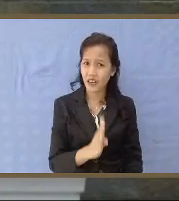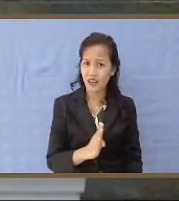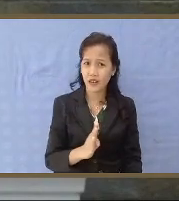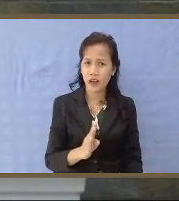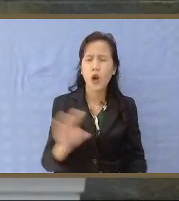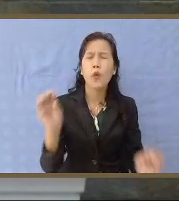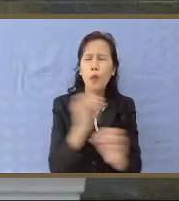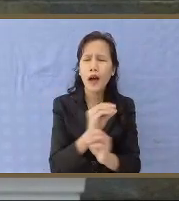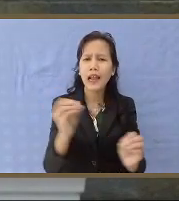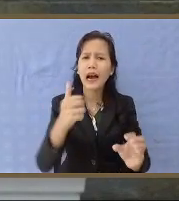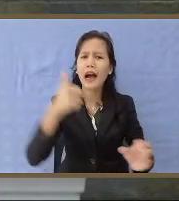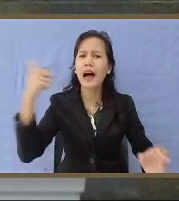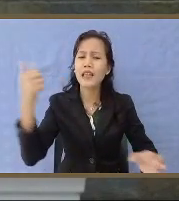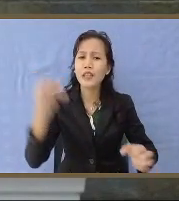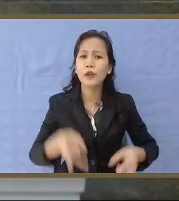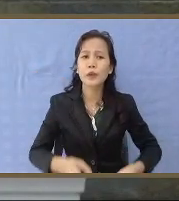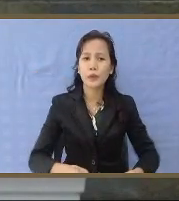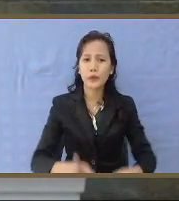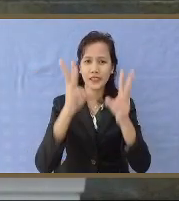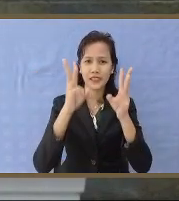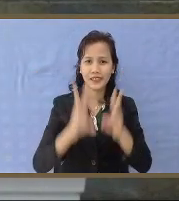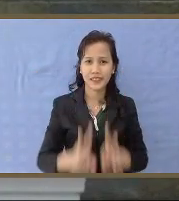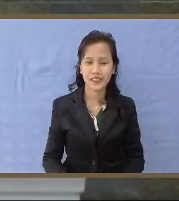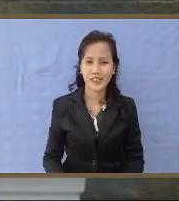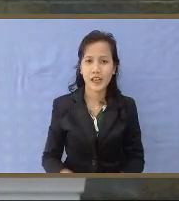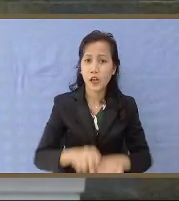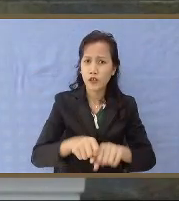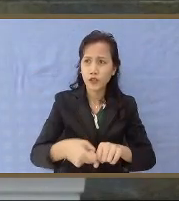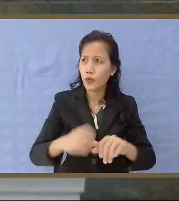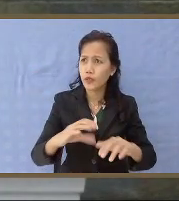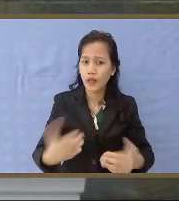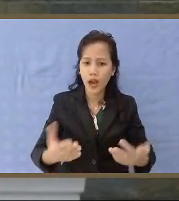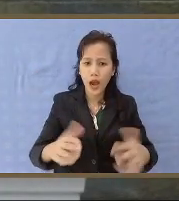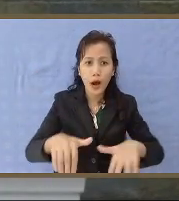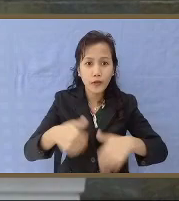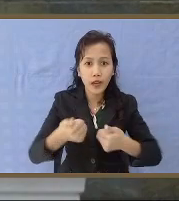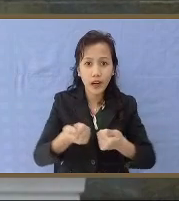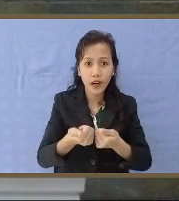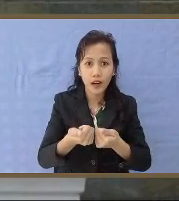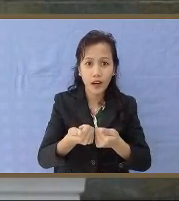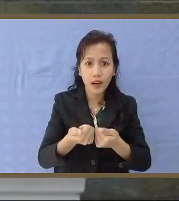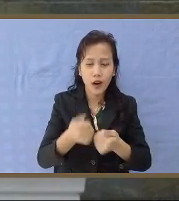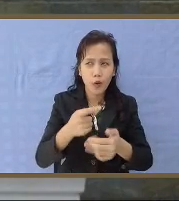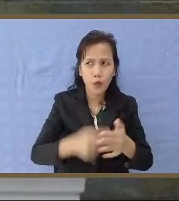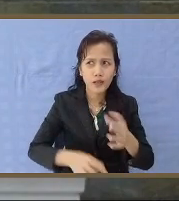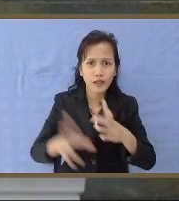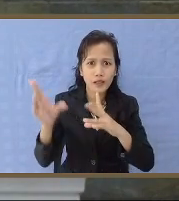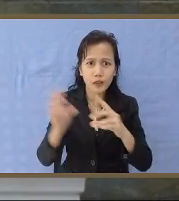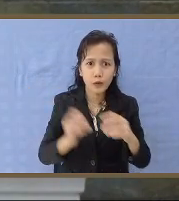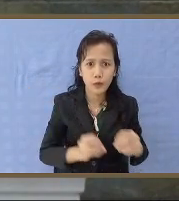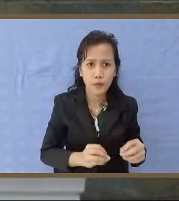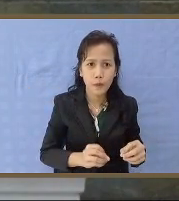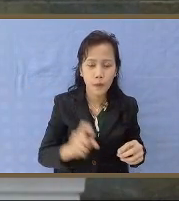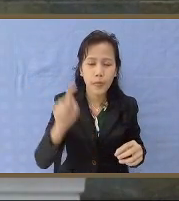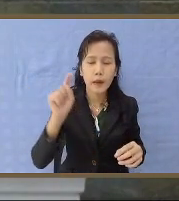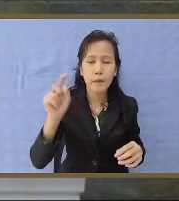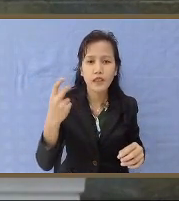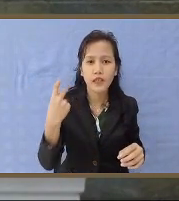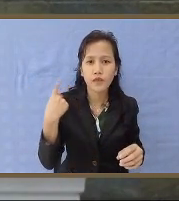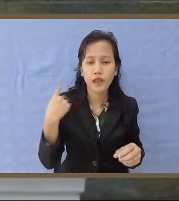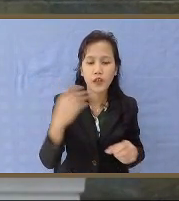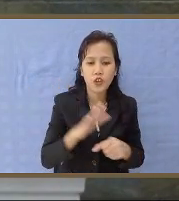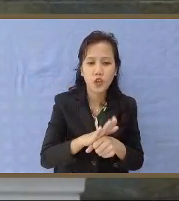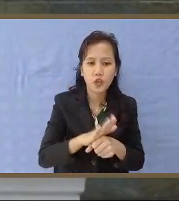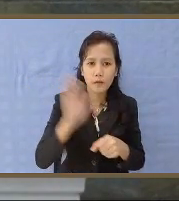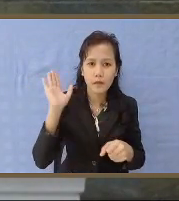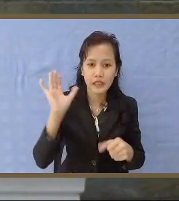There's no other way. There's no other way. So, paano na mapatid? Anong gagawin po natin? Okay? Now, listen. You've got to have a commitment that you